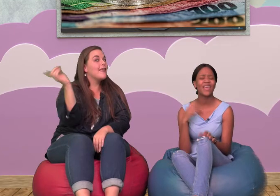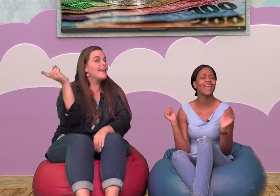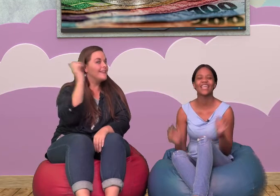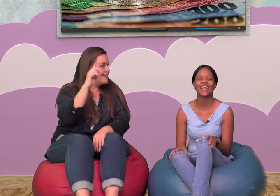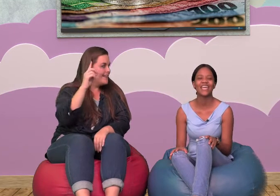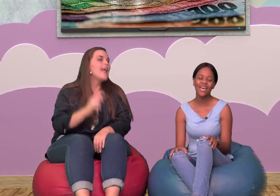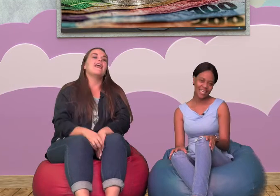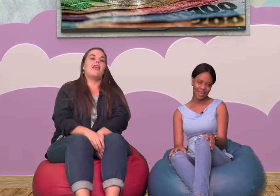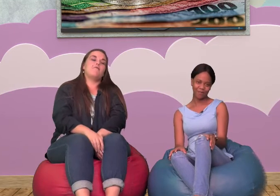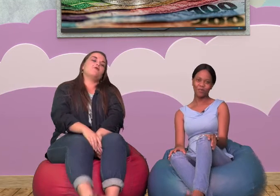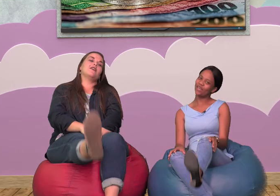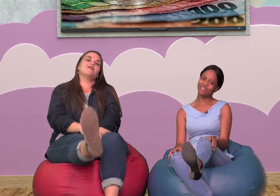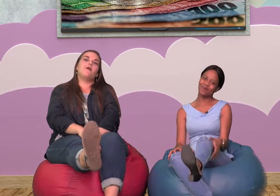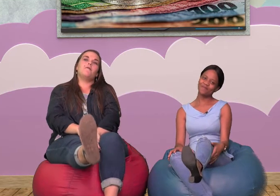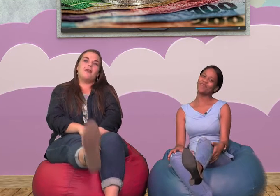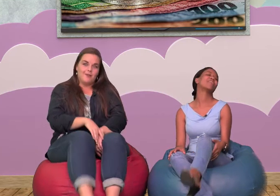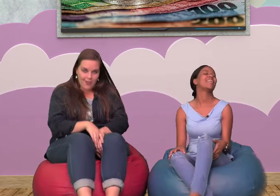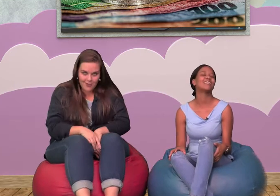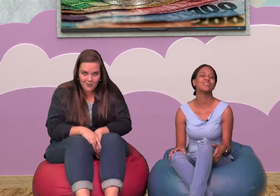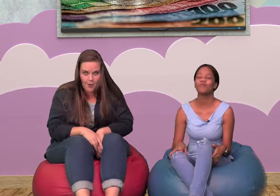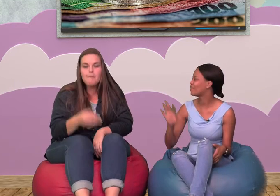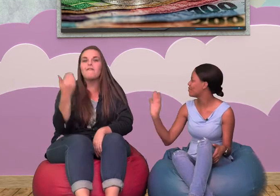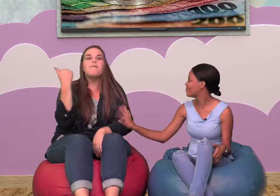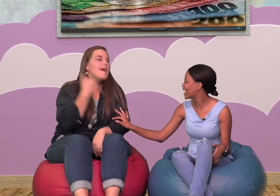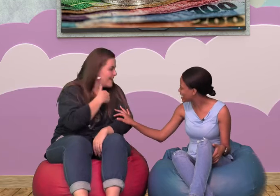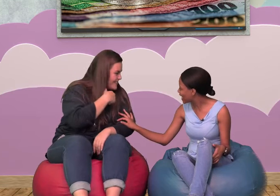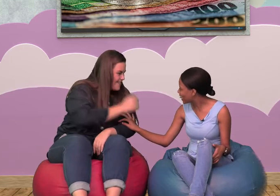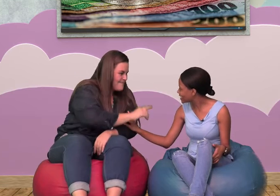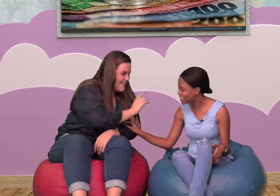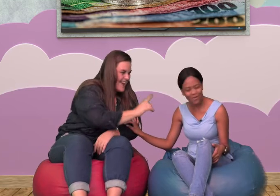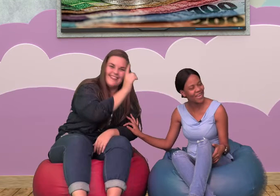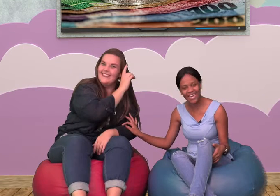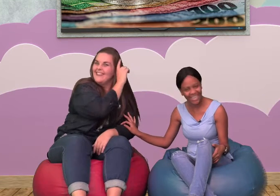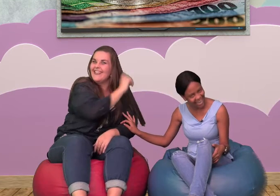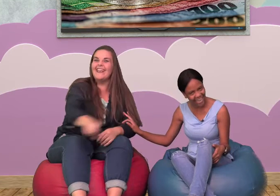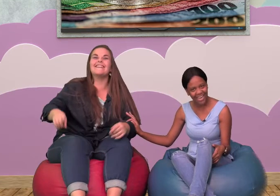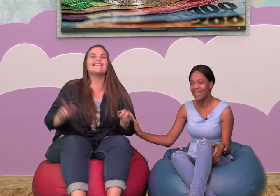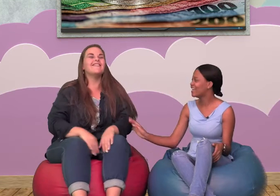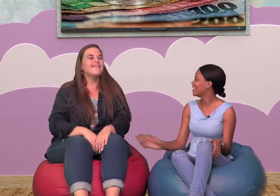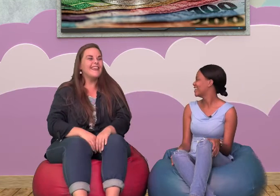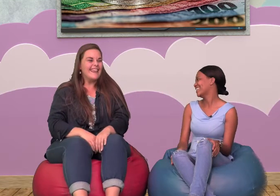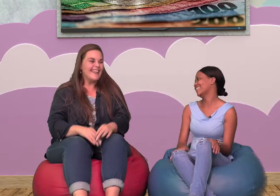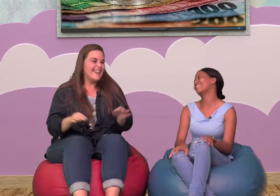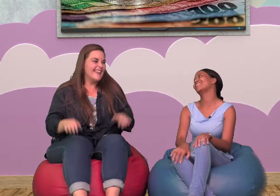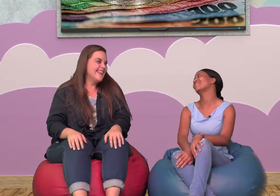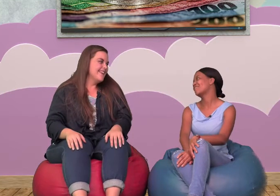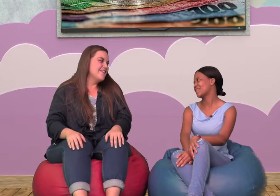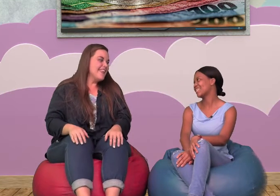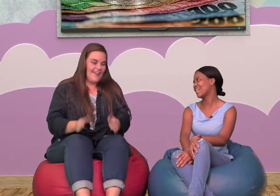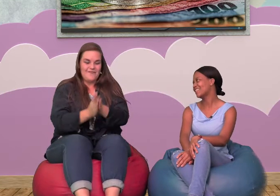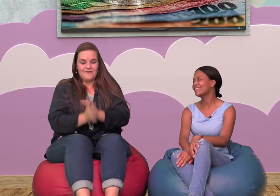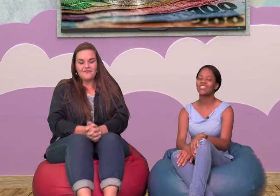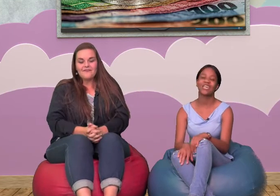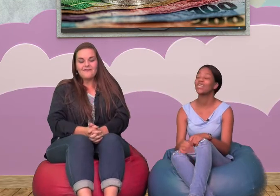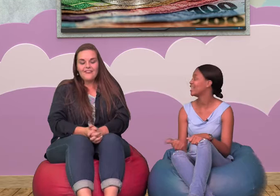skop jy nie. Jy moet hoog skop, jy moet laag skop, maar vir my skop jy nie. Stop dit! Ons doen dit weer, Marisel.